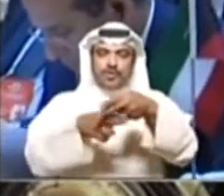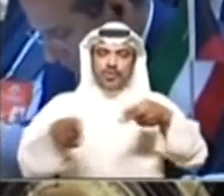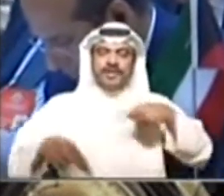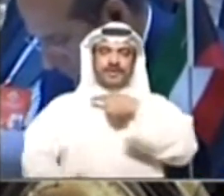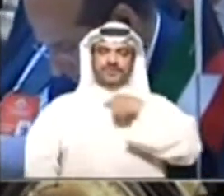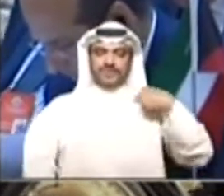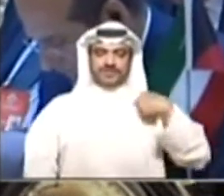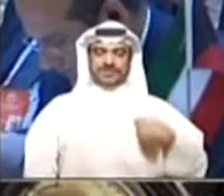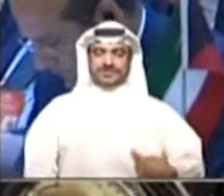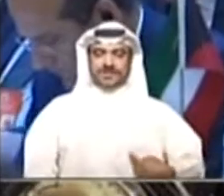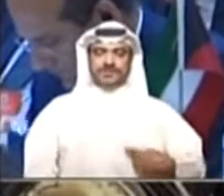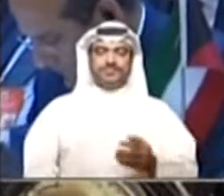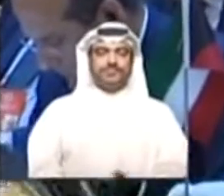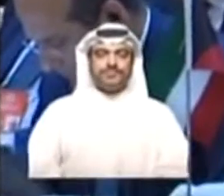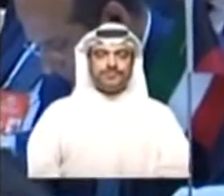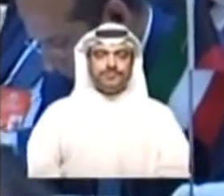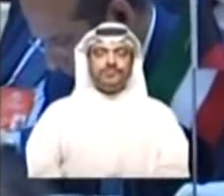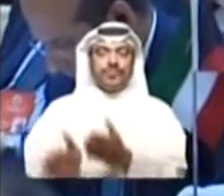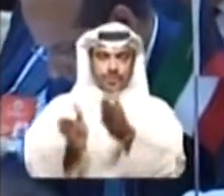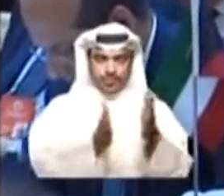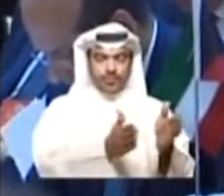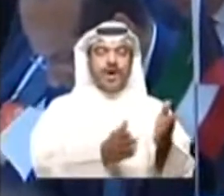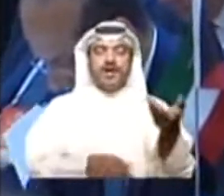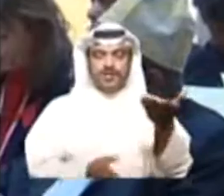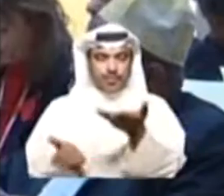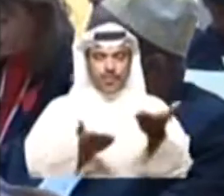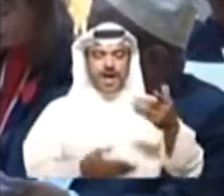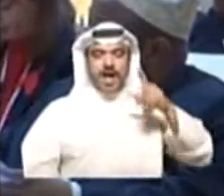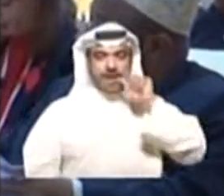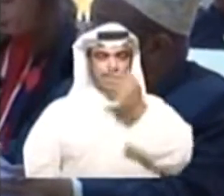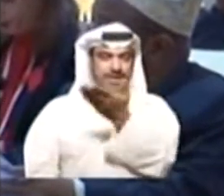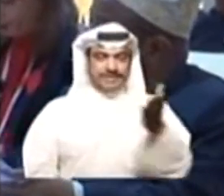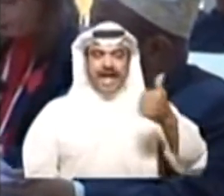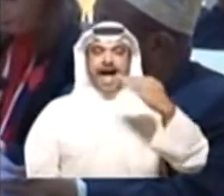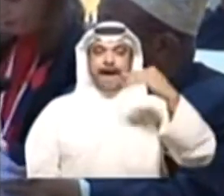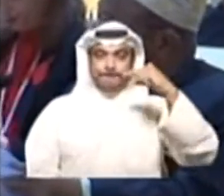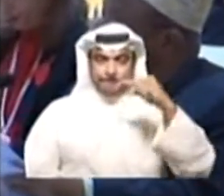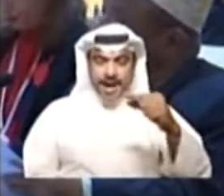الكويت لدى جمهورية الصين الشعبية، وسعادة أحمد عبد الرحمن